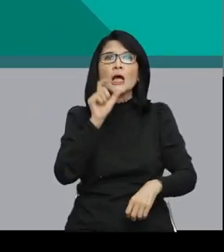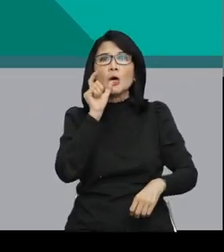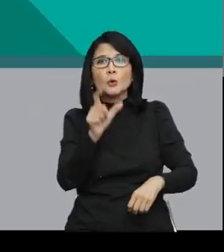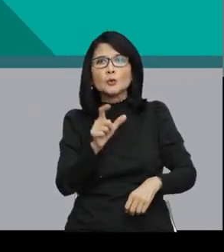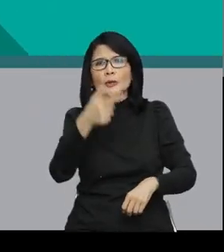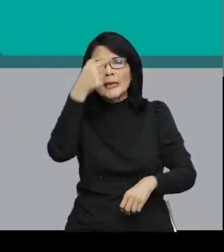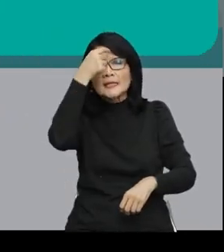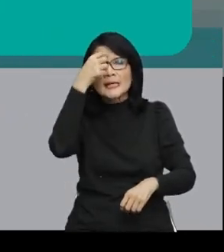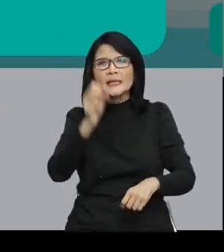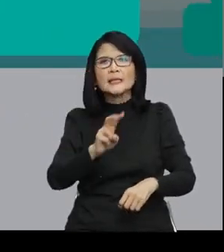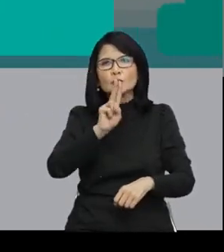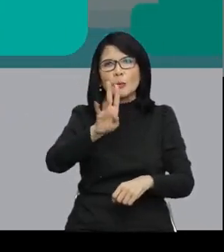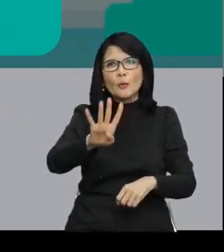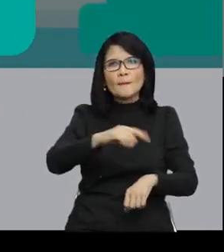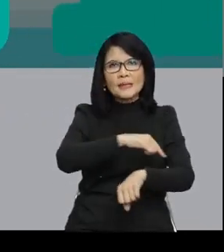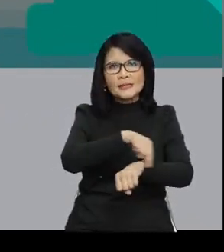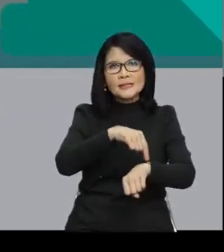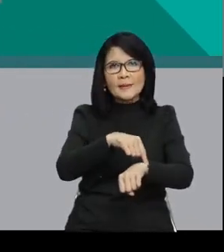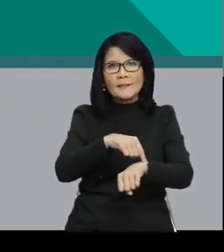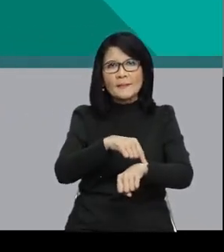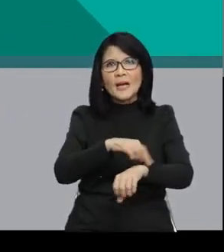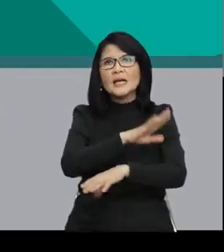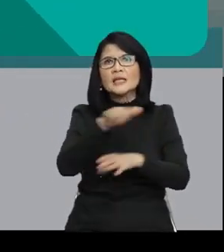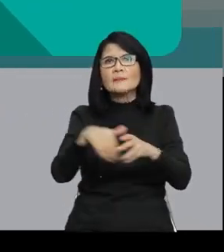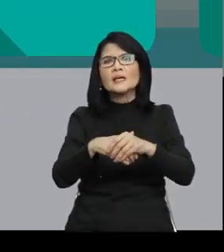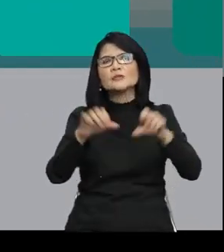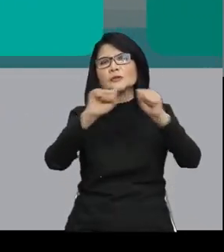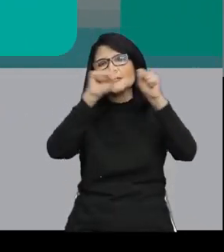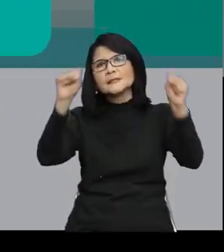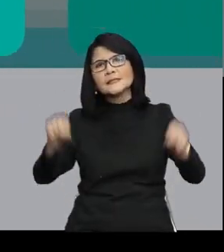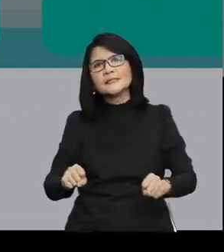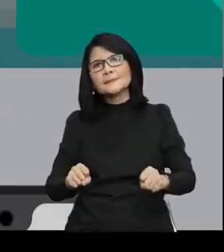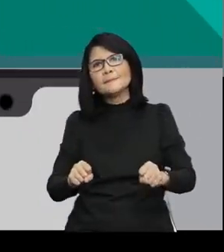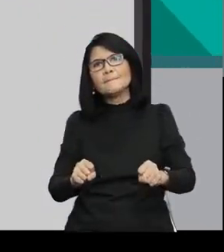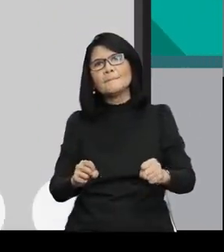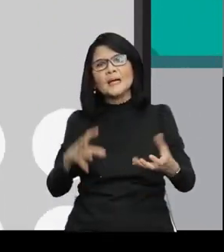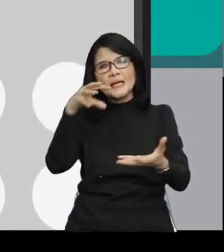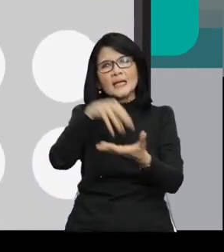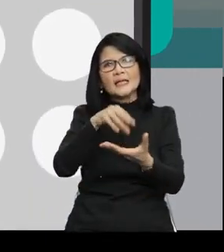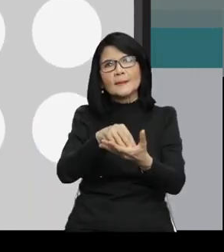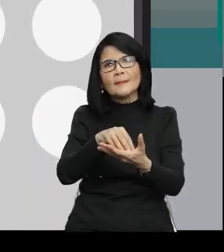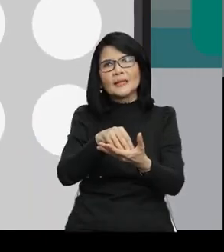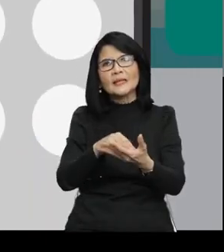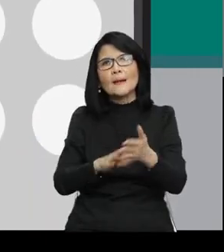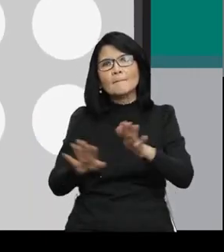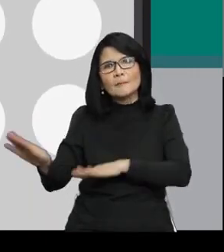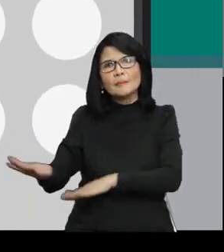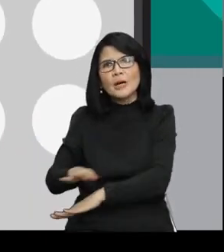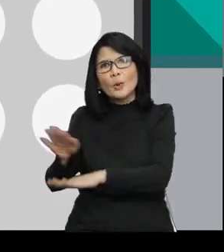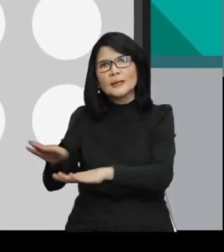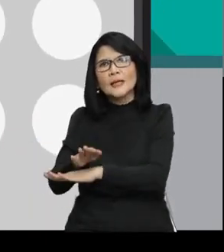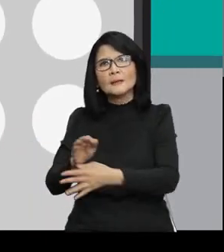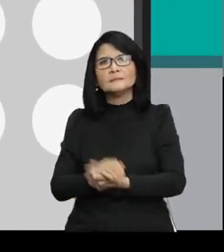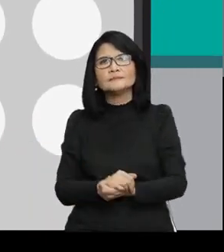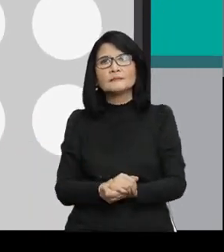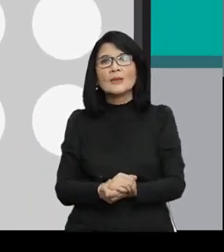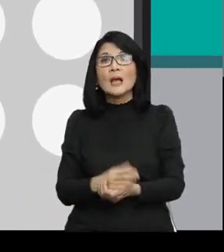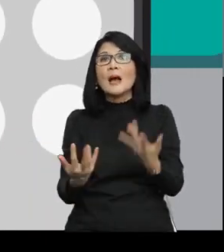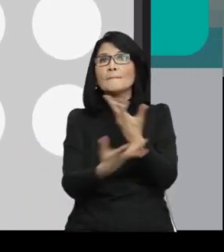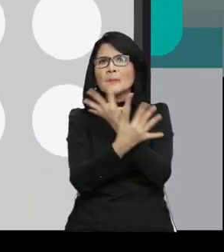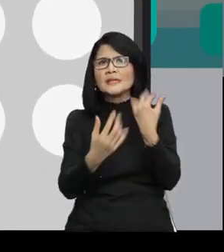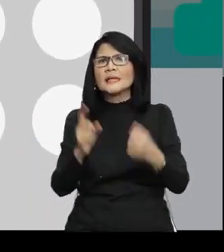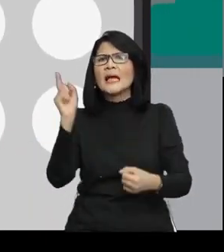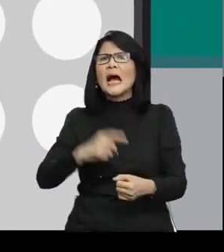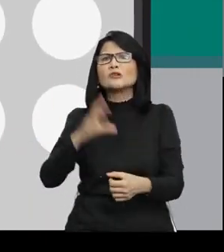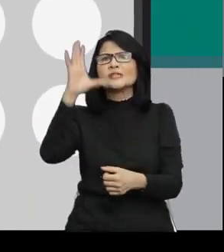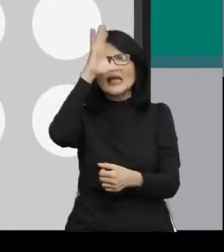maternal neonatal 24 jam termasuk sistem rujukannya. Sama seperti pelayanan lainnya, perlu dipastikan bahwa